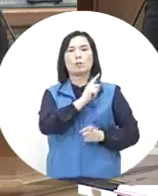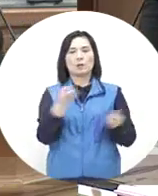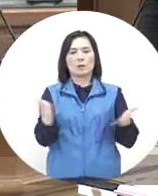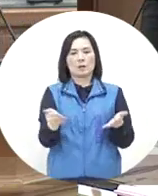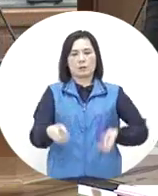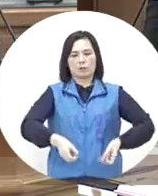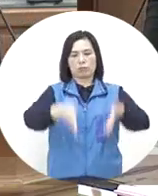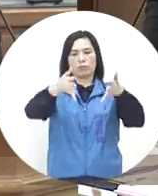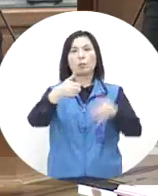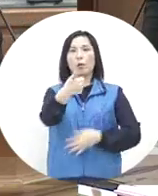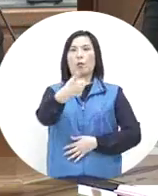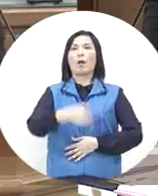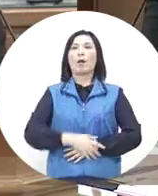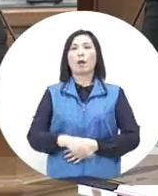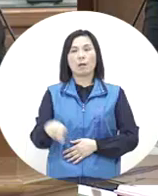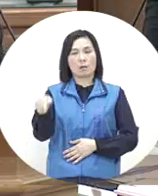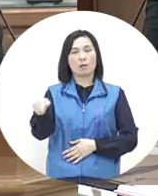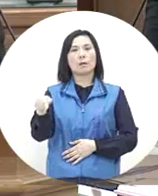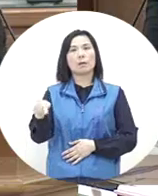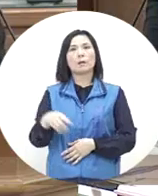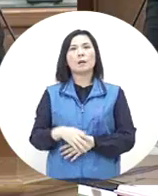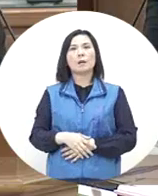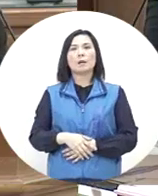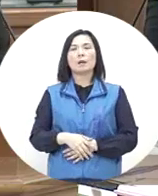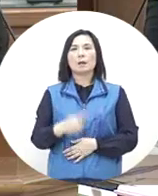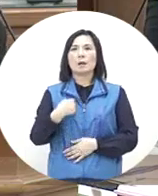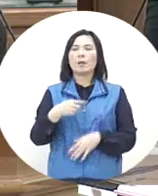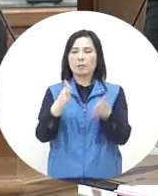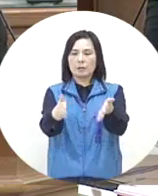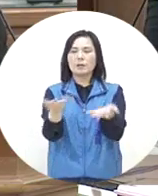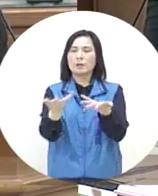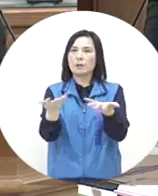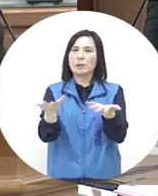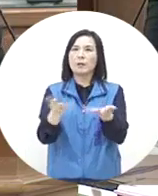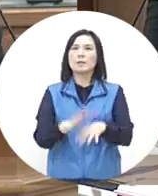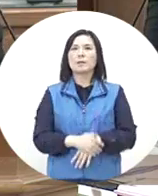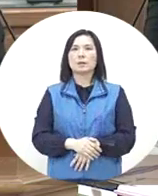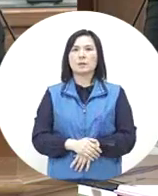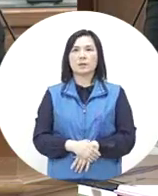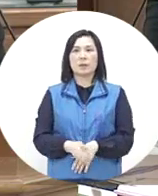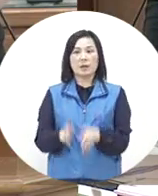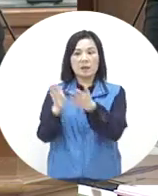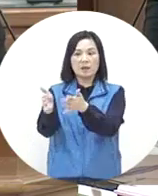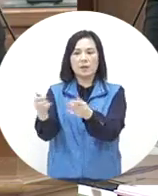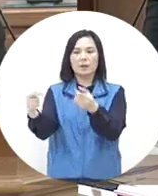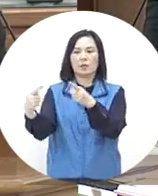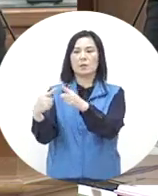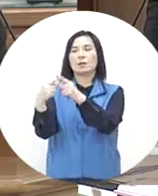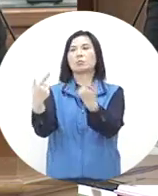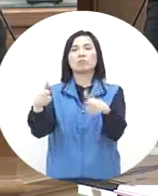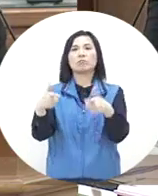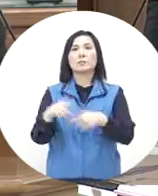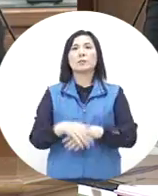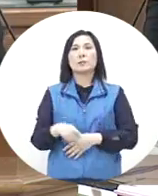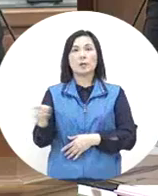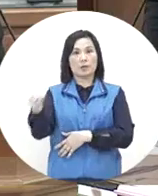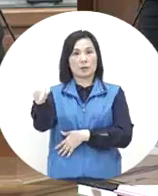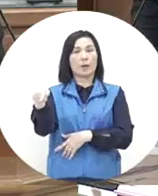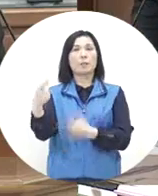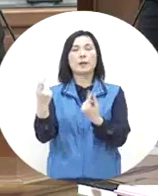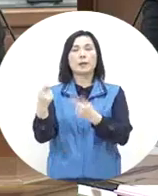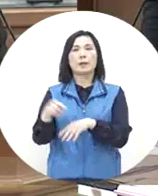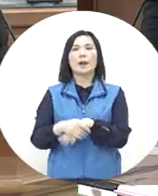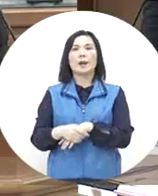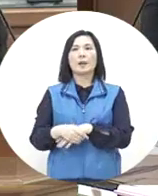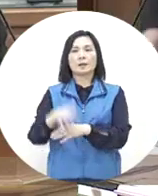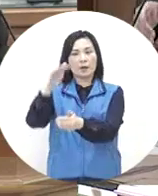也人家也很有诚意啊，我都讲话都对事，我从来不对人，这一点。他们也同意说啊，因先标出